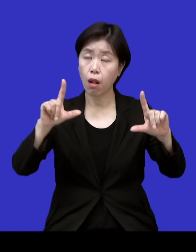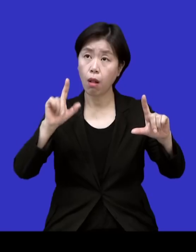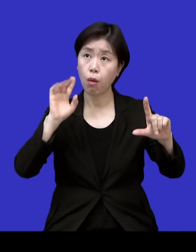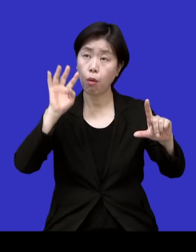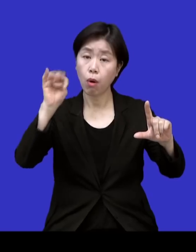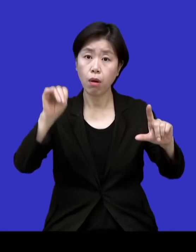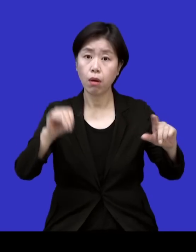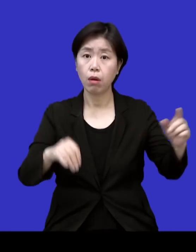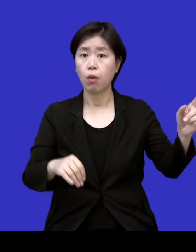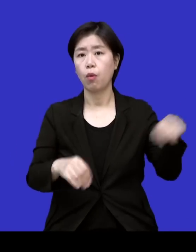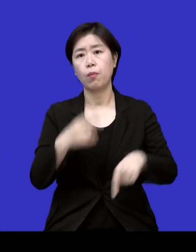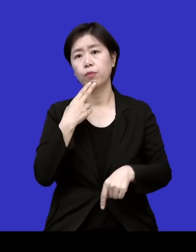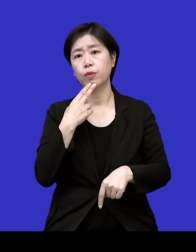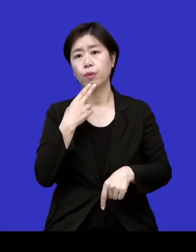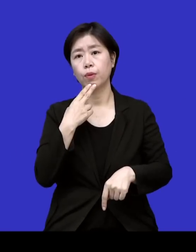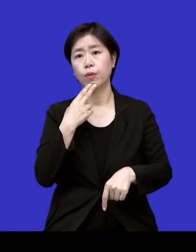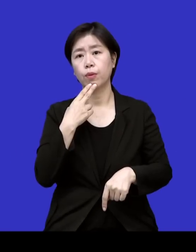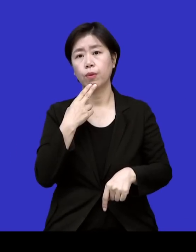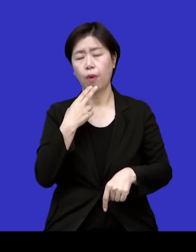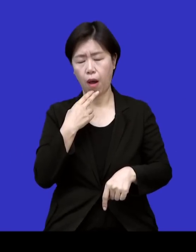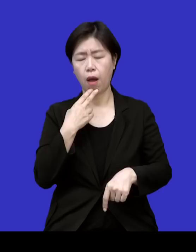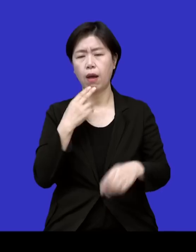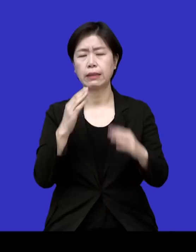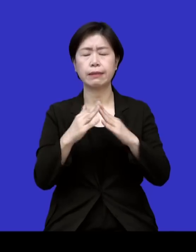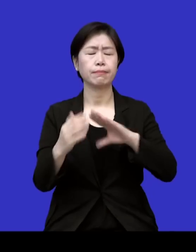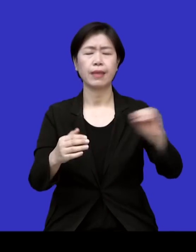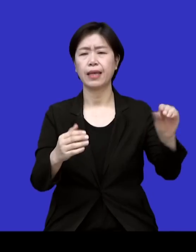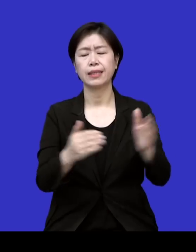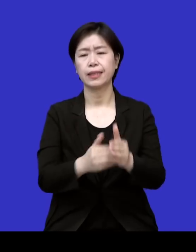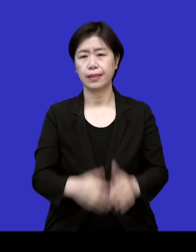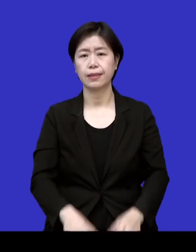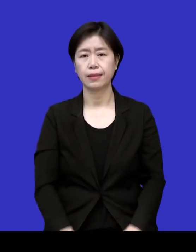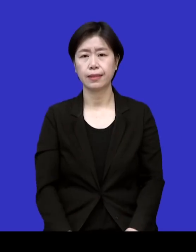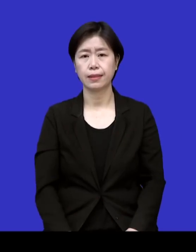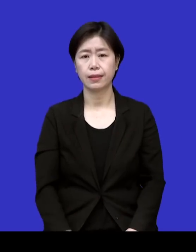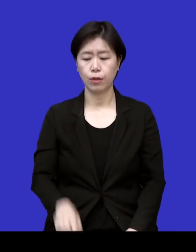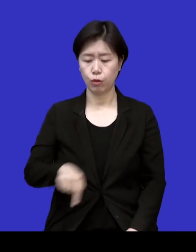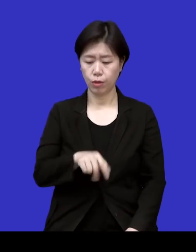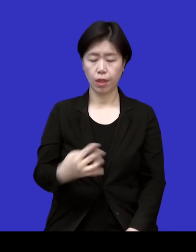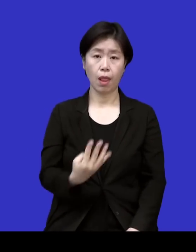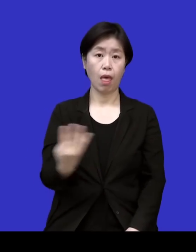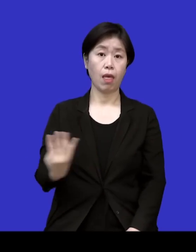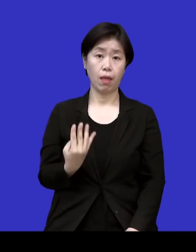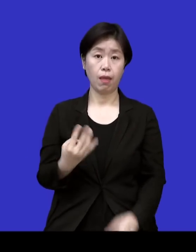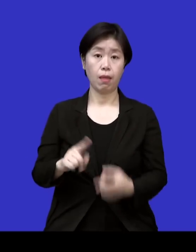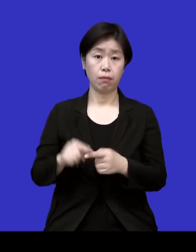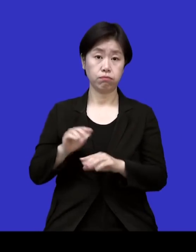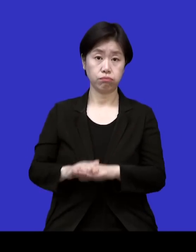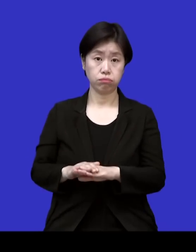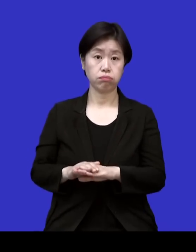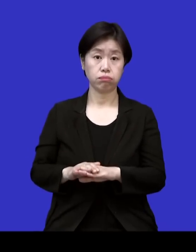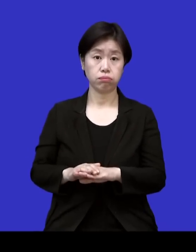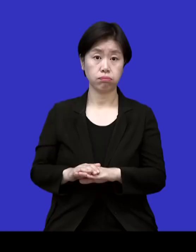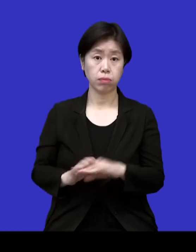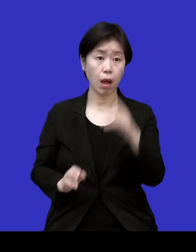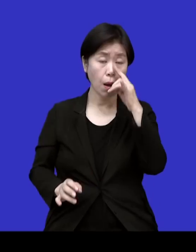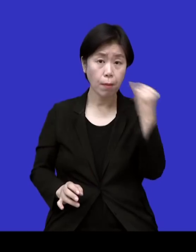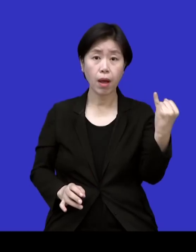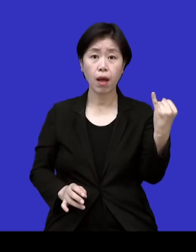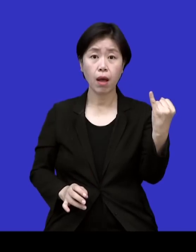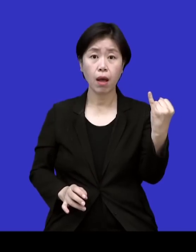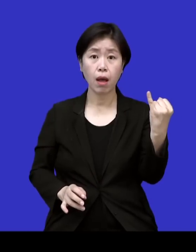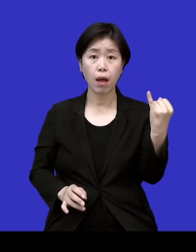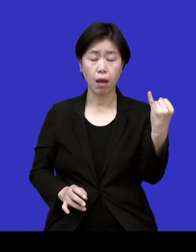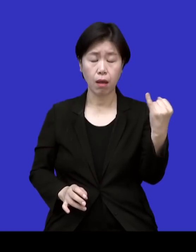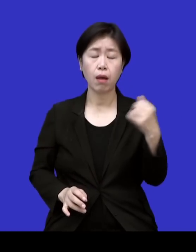지나도 이제 안 오는 거예요. 네. 집을 나가신 거죠. 나가셨어요, 아예. 네네. 예. 그 아무 얘기가